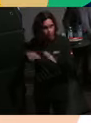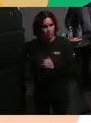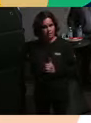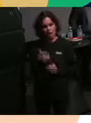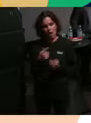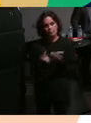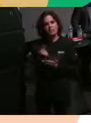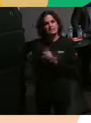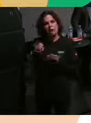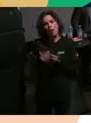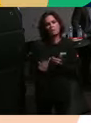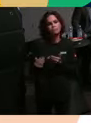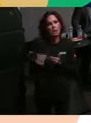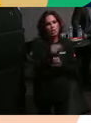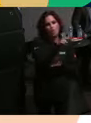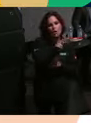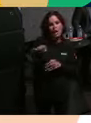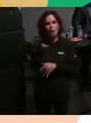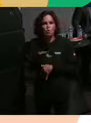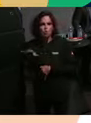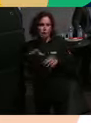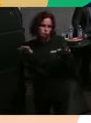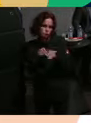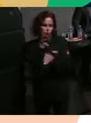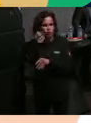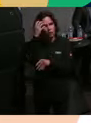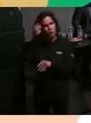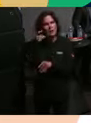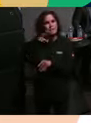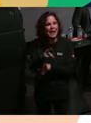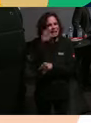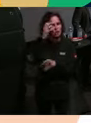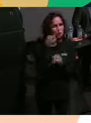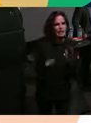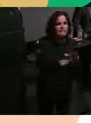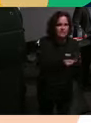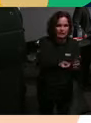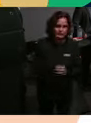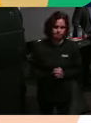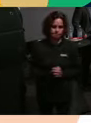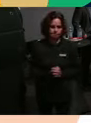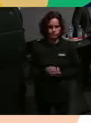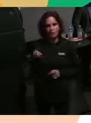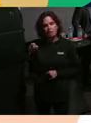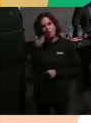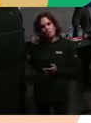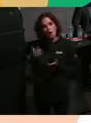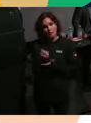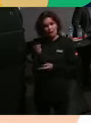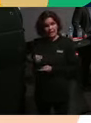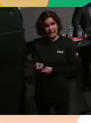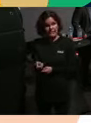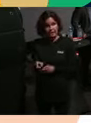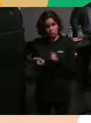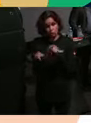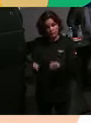potensial for fremtidig vekst både i Norge og Europa på kanskje 20 kroner per investert krone. Og det er jo få investeringer som har så god avkastning som